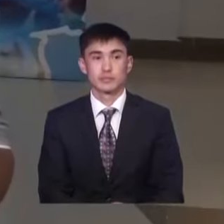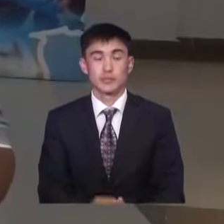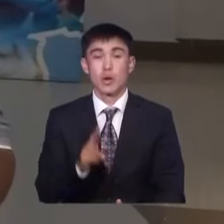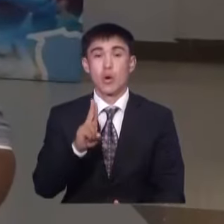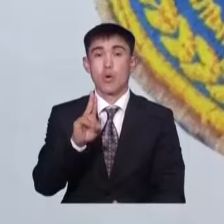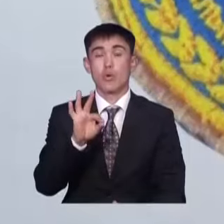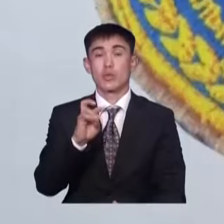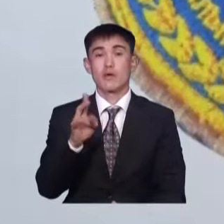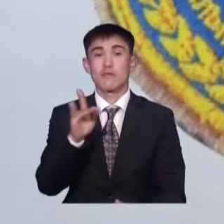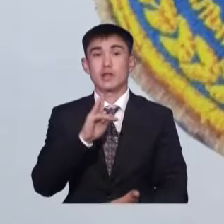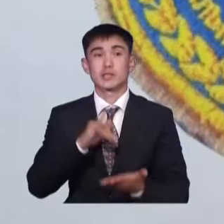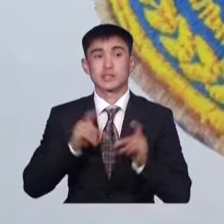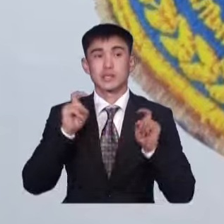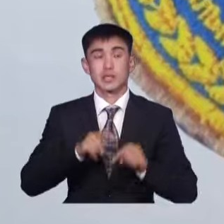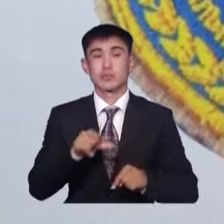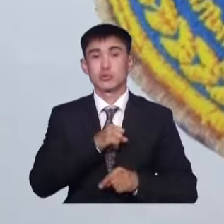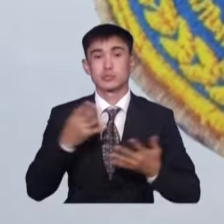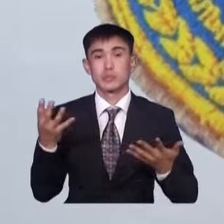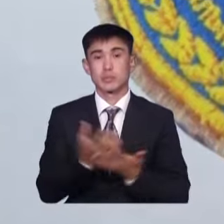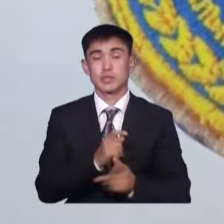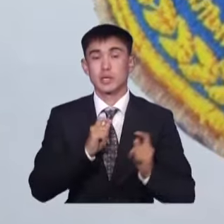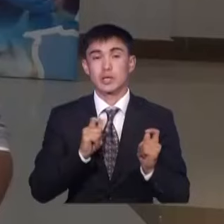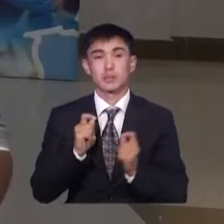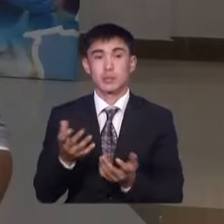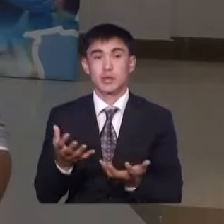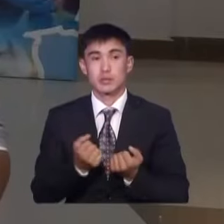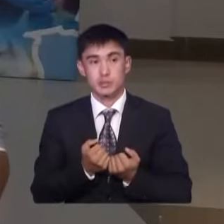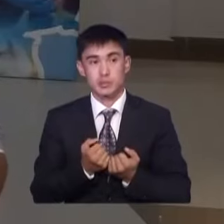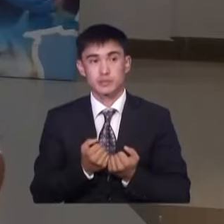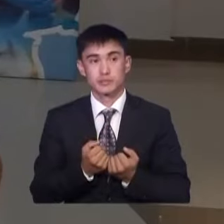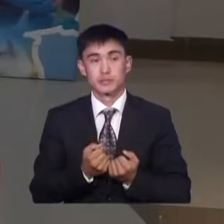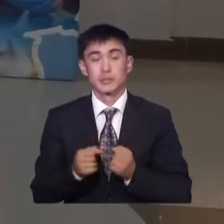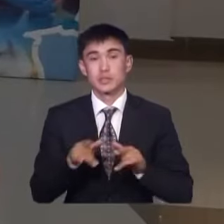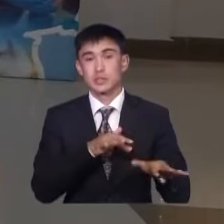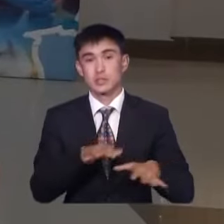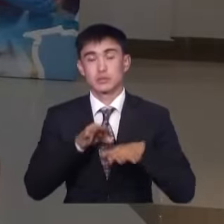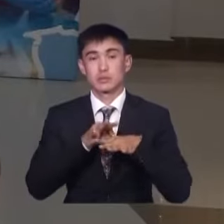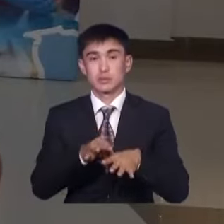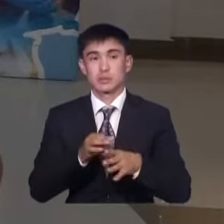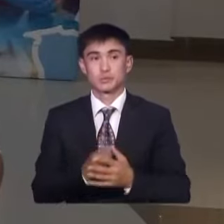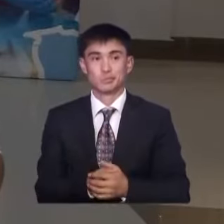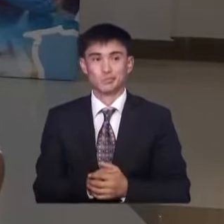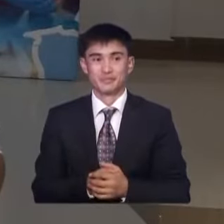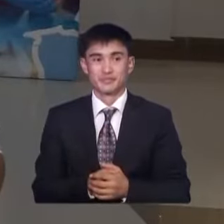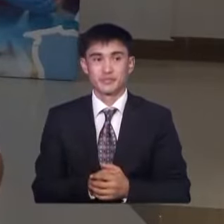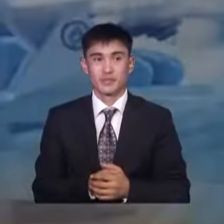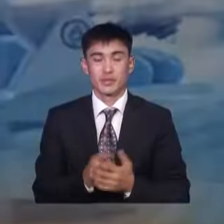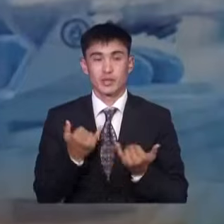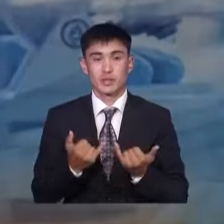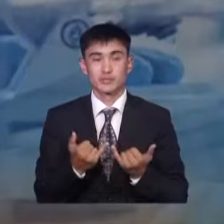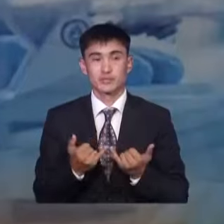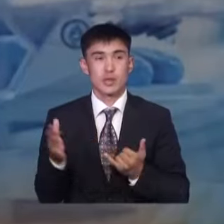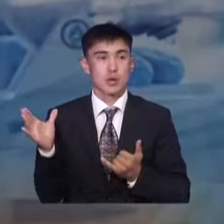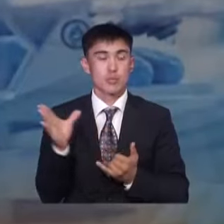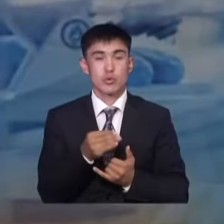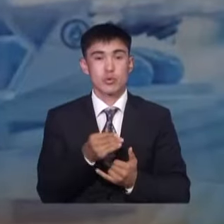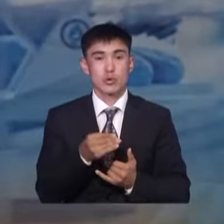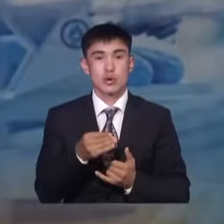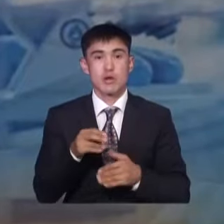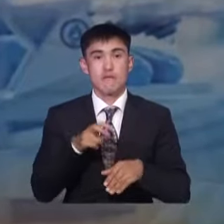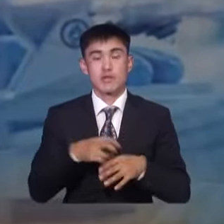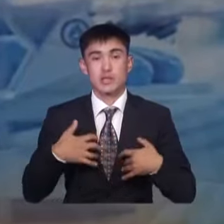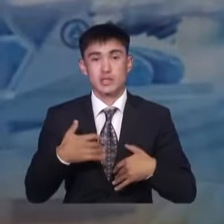келіп, өзімізге тиісті марапаттар дайындап жасап, жақсы іс-шаралар өткізіп жатырмын. Енді бүкіл осы